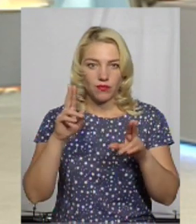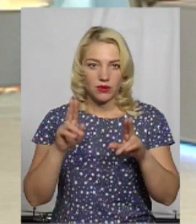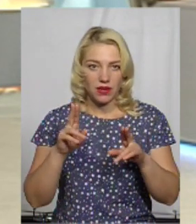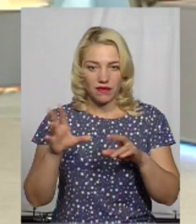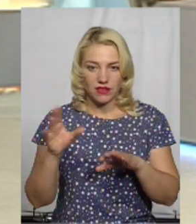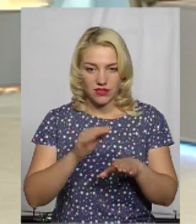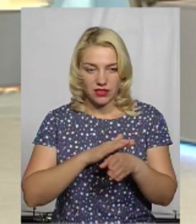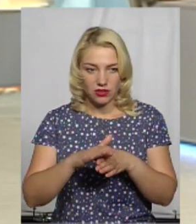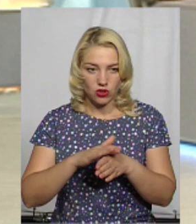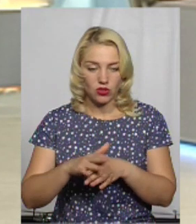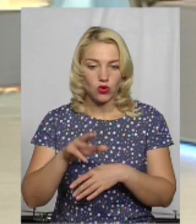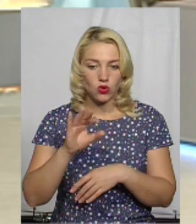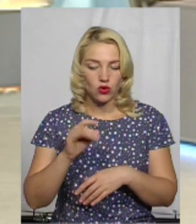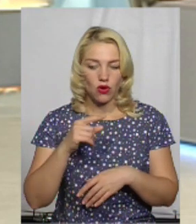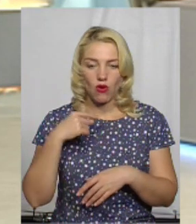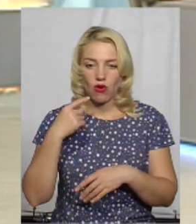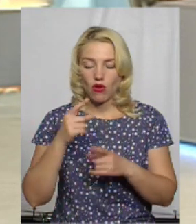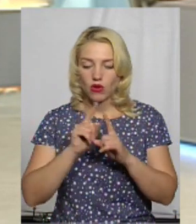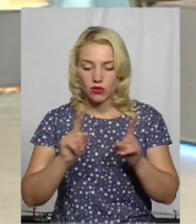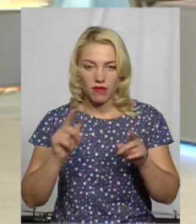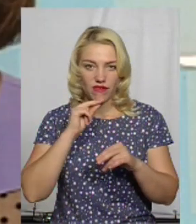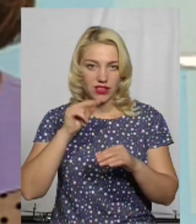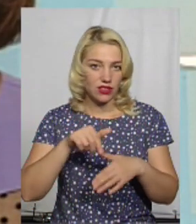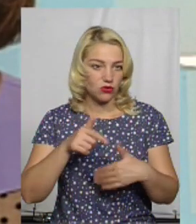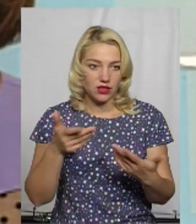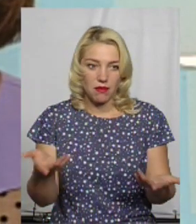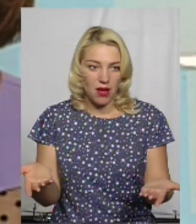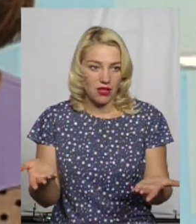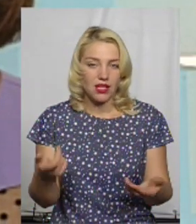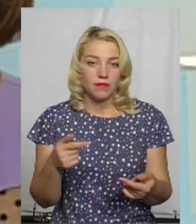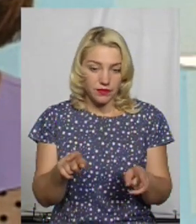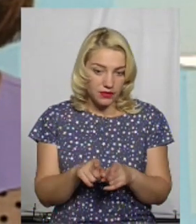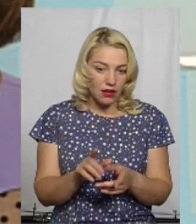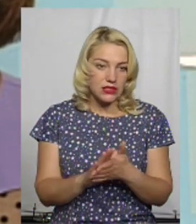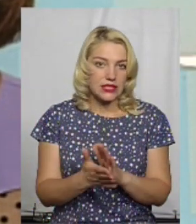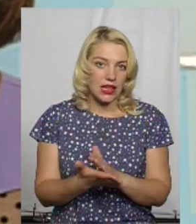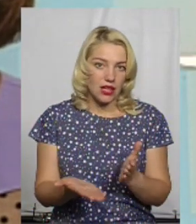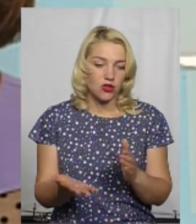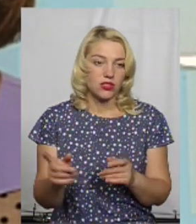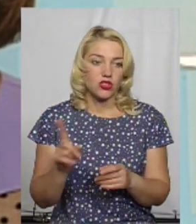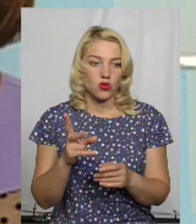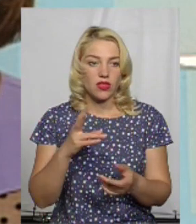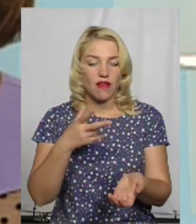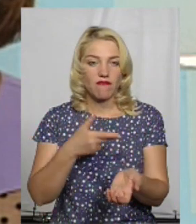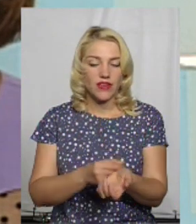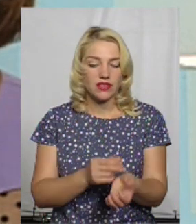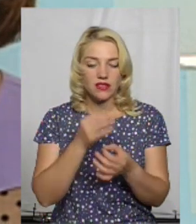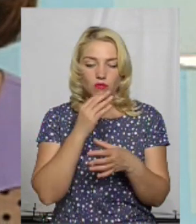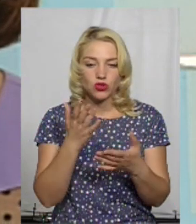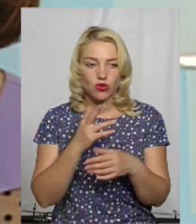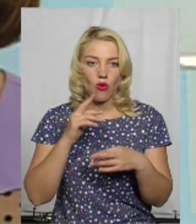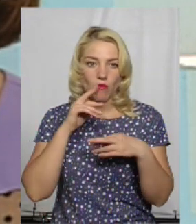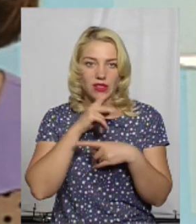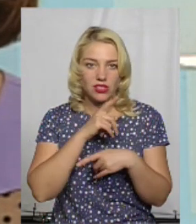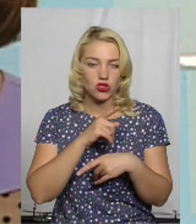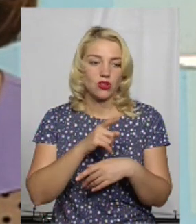правил, особливо винних тут немає, тому що так склалося, я ще раз кажу, на введення будь-якого медичного